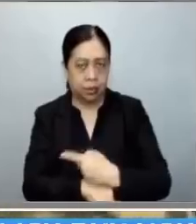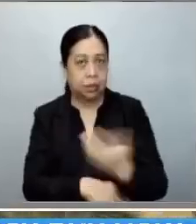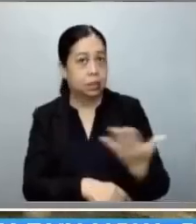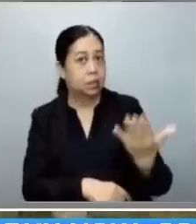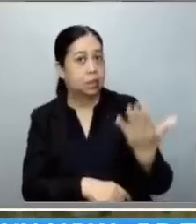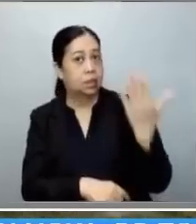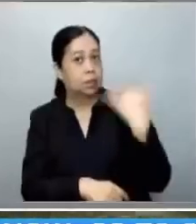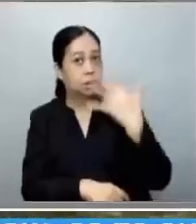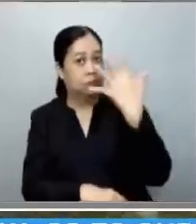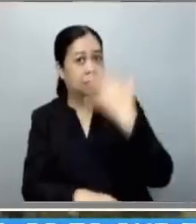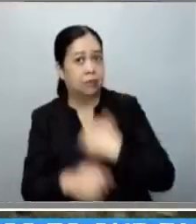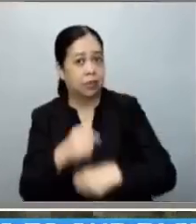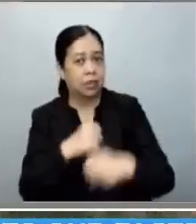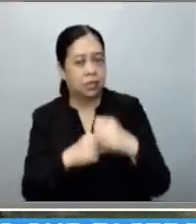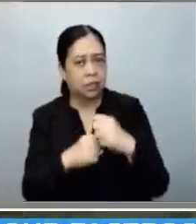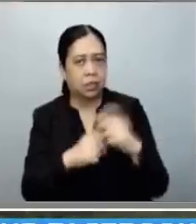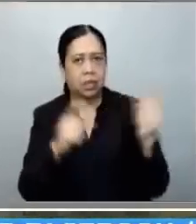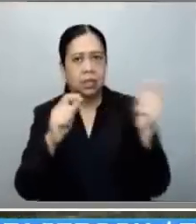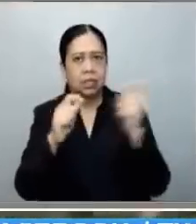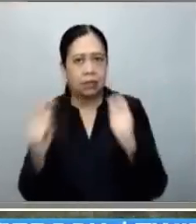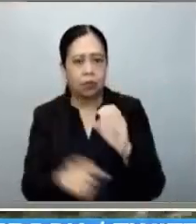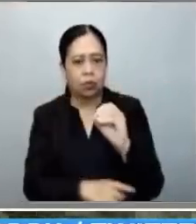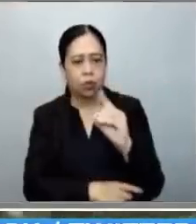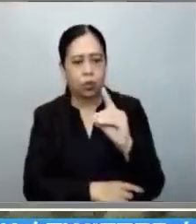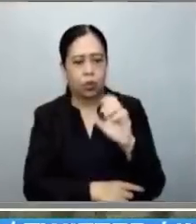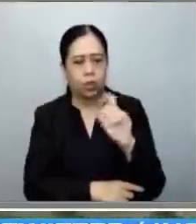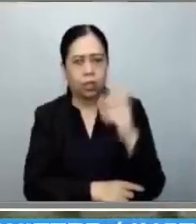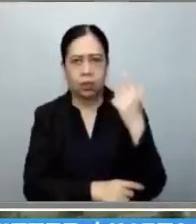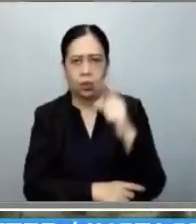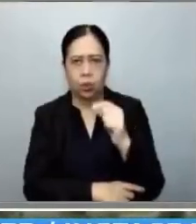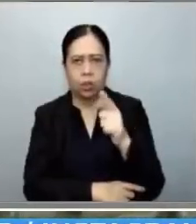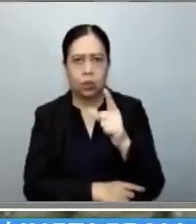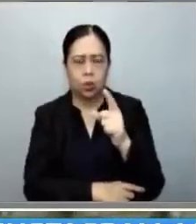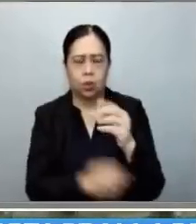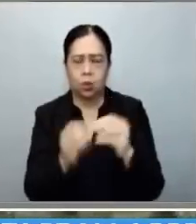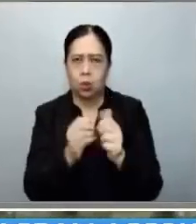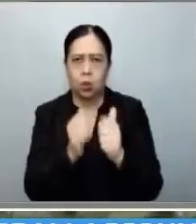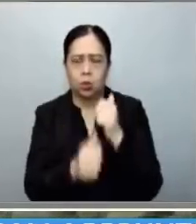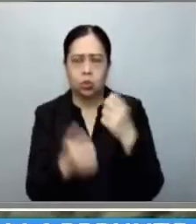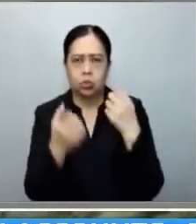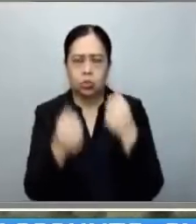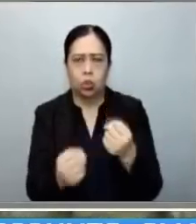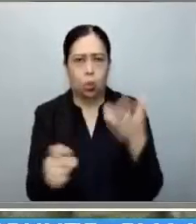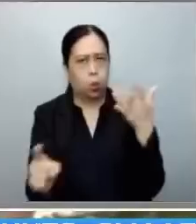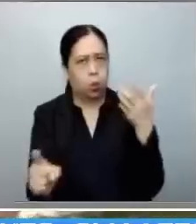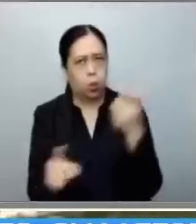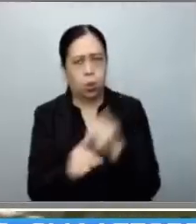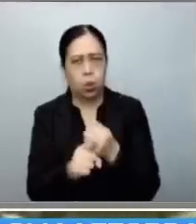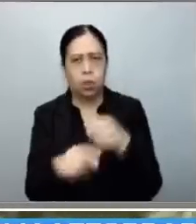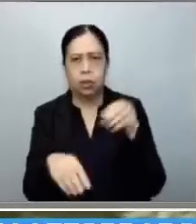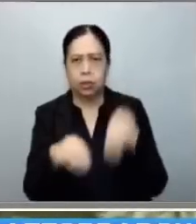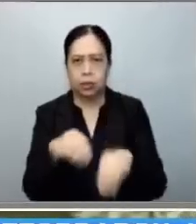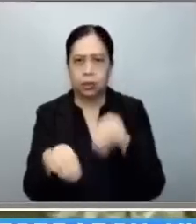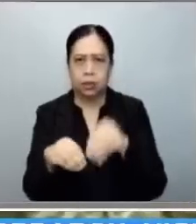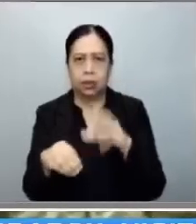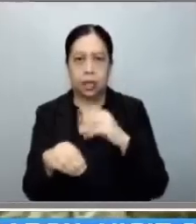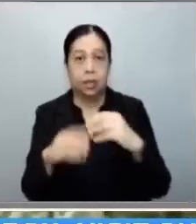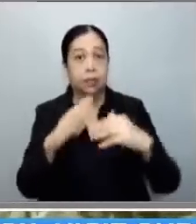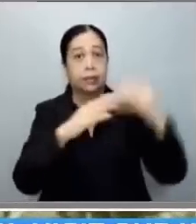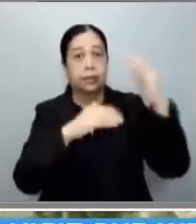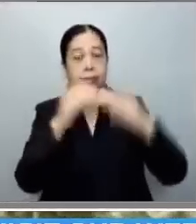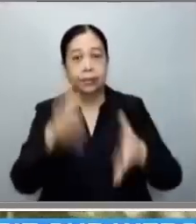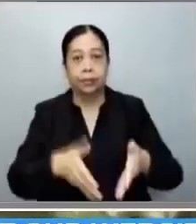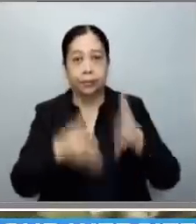5 taon, bagyong Odette noong 2021 ang may pinakamalaking pinsala sa agriculture at infrastructure.